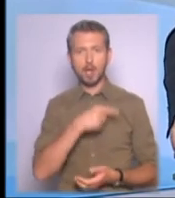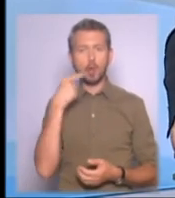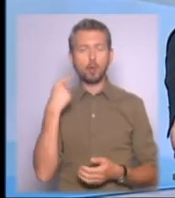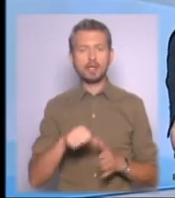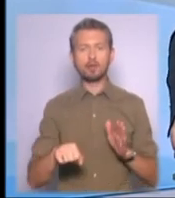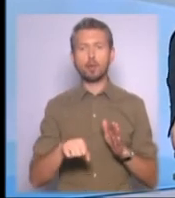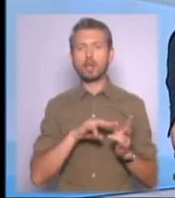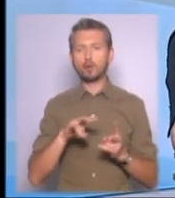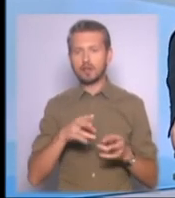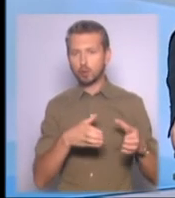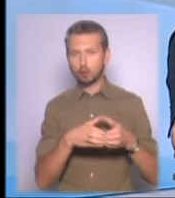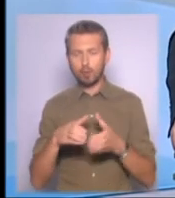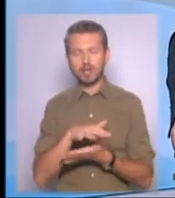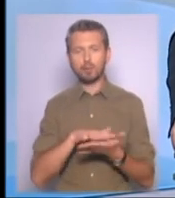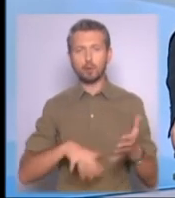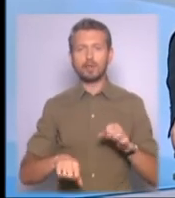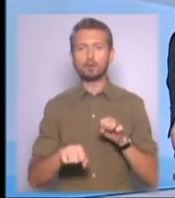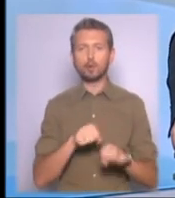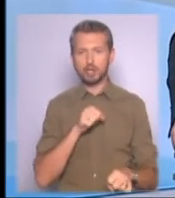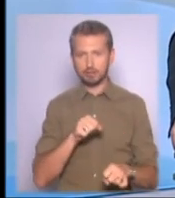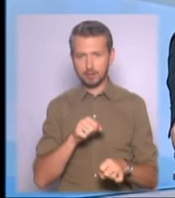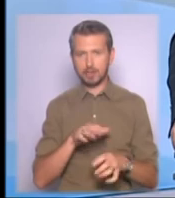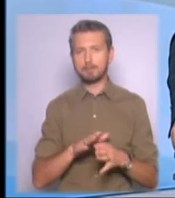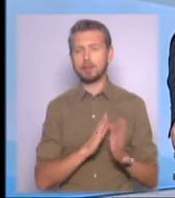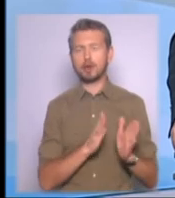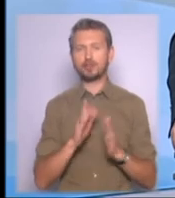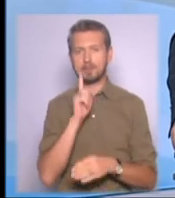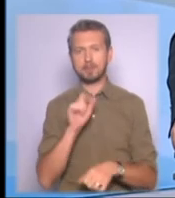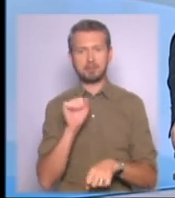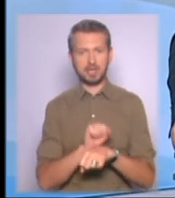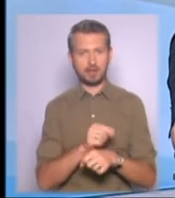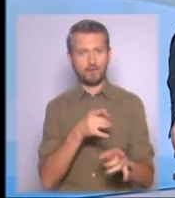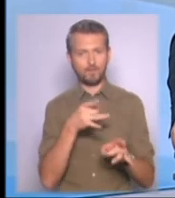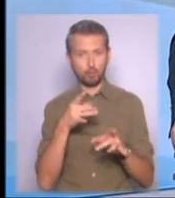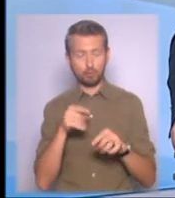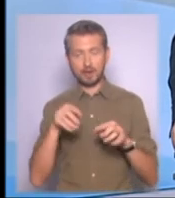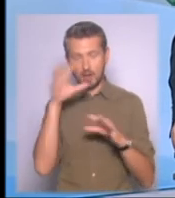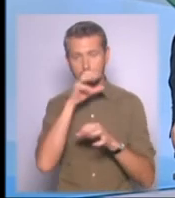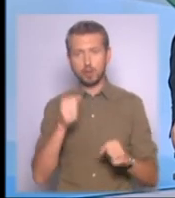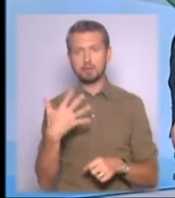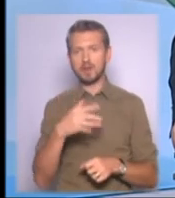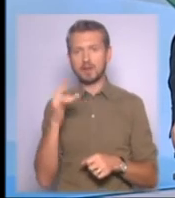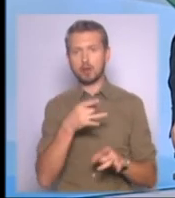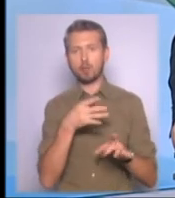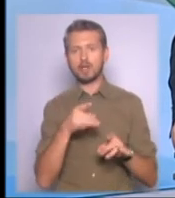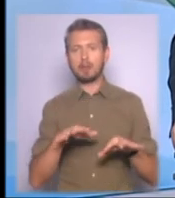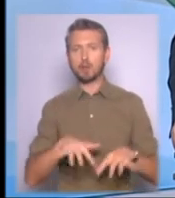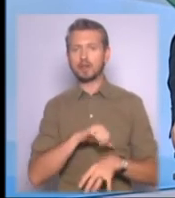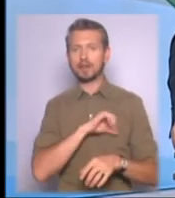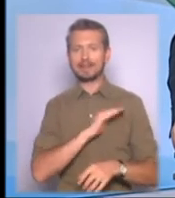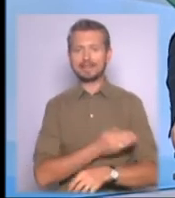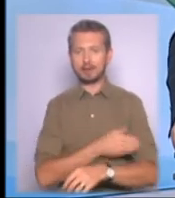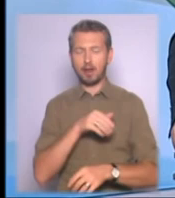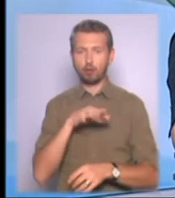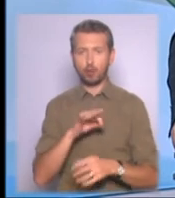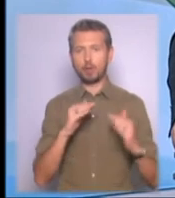Російсько-терористичні угруповання продовжують порушувати режим припинення вогню на Сході. Цієї ночі вони майже півсотні разів обстріляли позиції сил АТО та оселі мирних